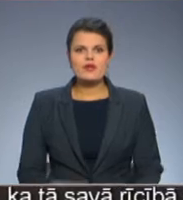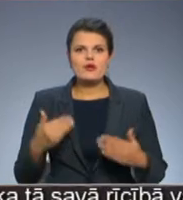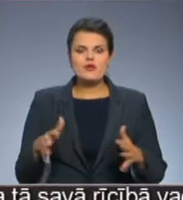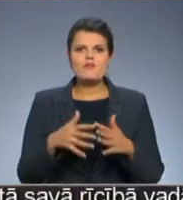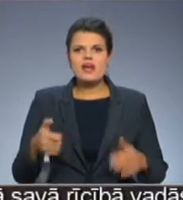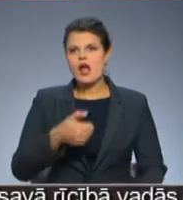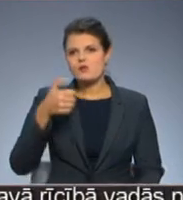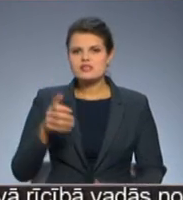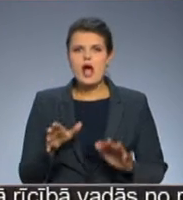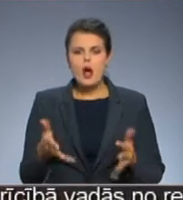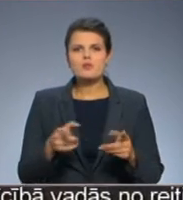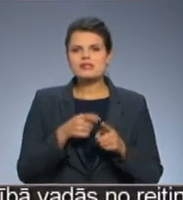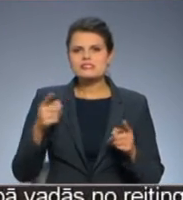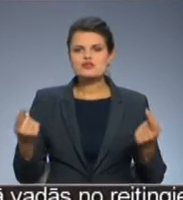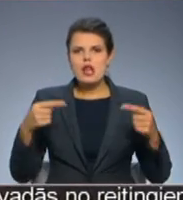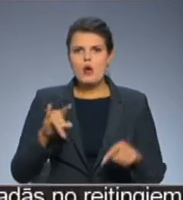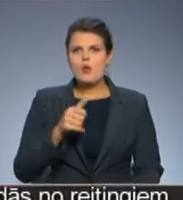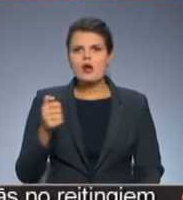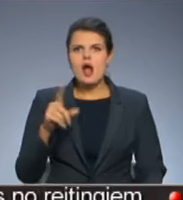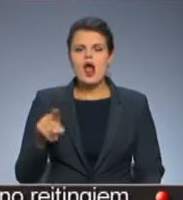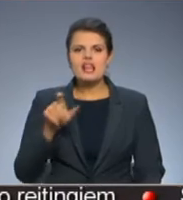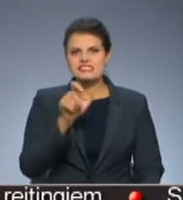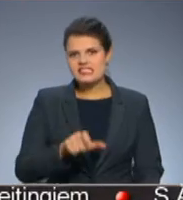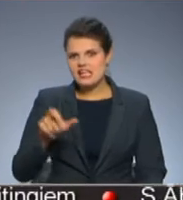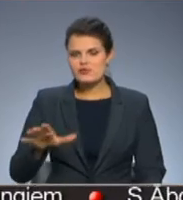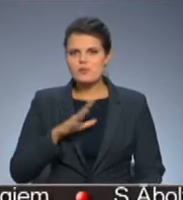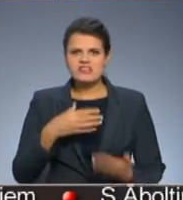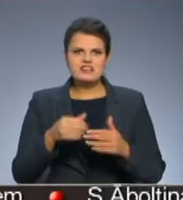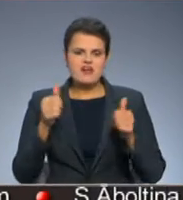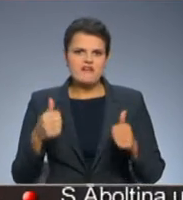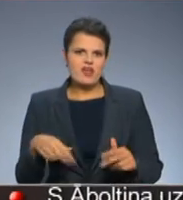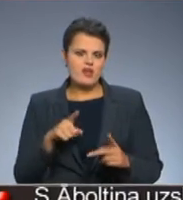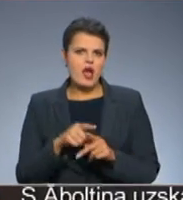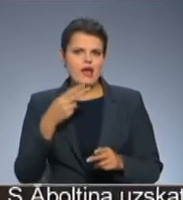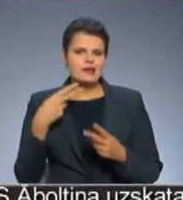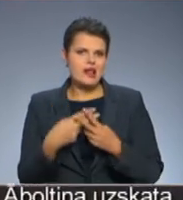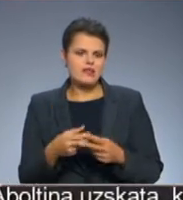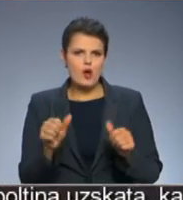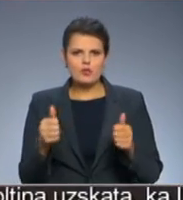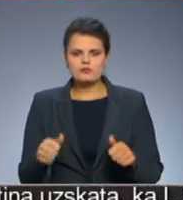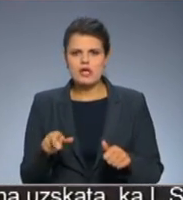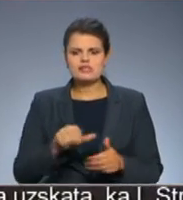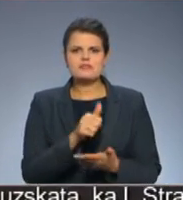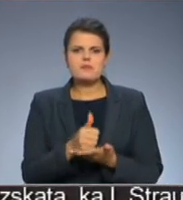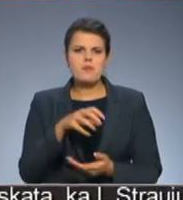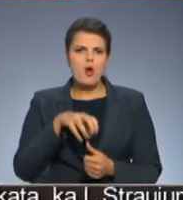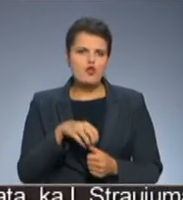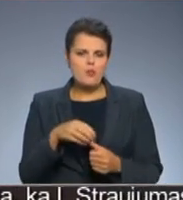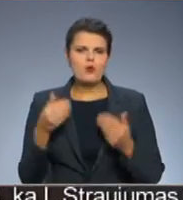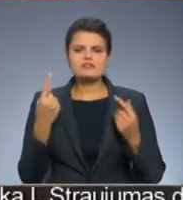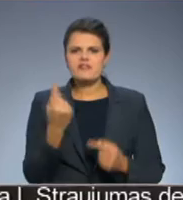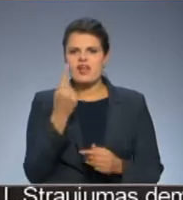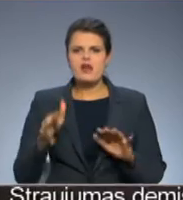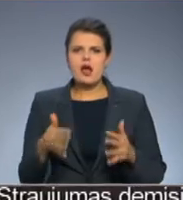Jau vairākus gadus apkurs sezonas laikā Ugāles iedzīvotāji bijuši savu veidu ķīlnieku lomā, jo bija izveidojies monopols. Vienīgā